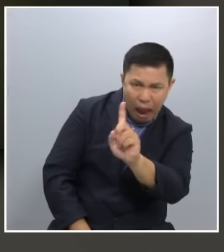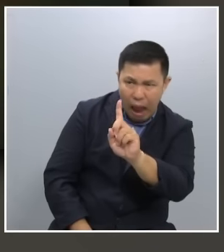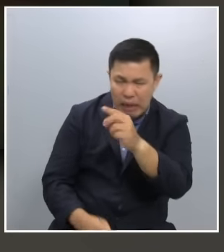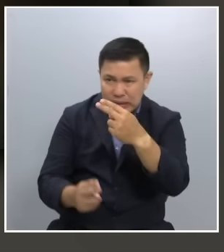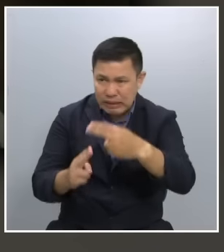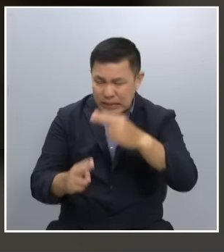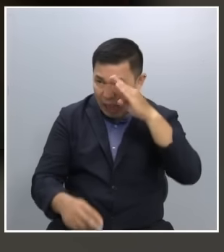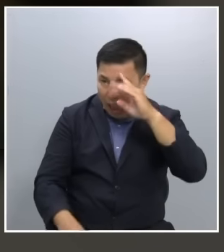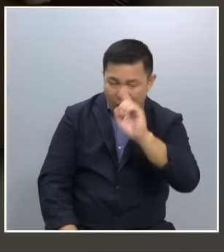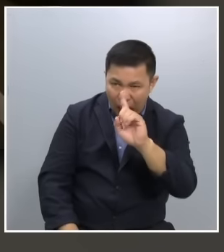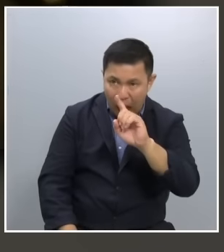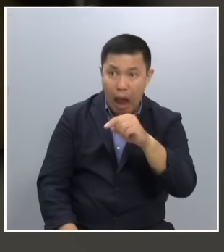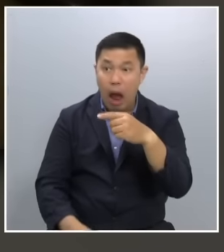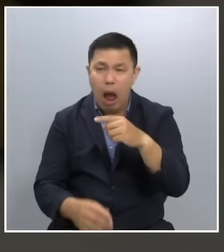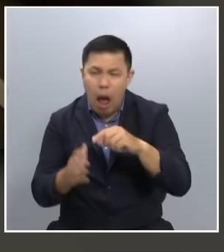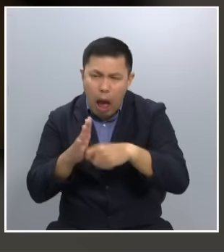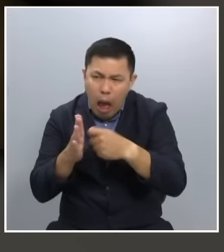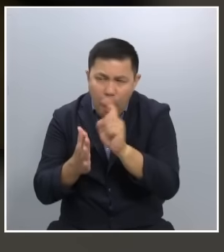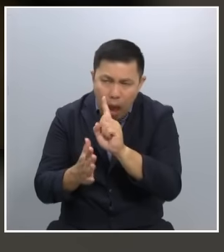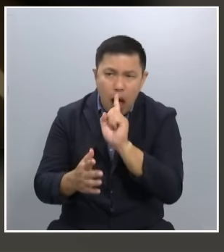พื่อจะดำเนินการต่อไป